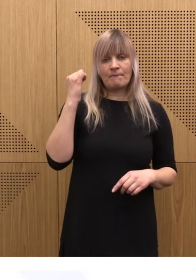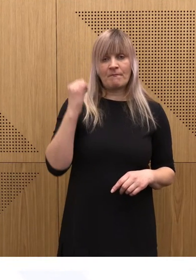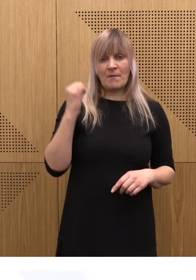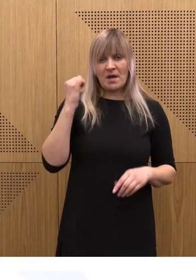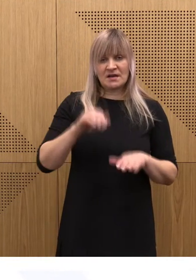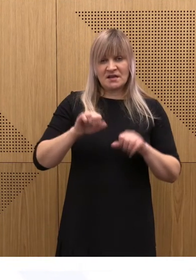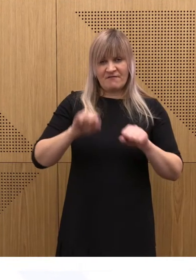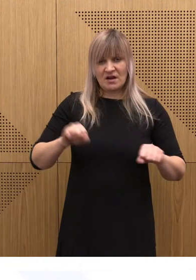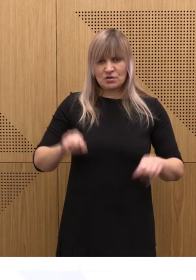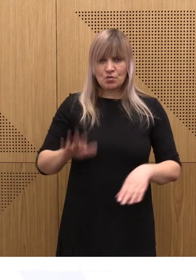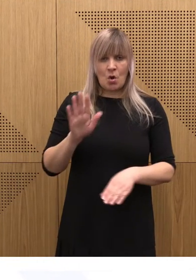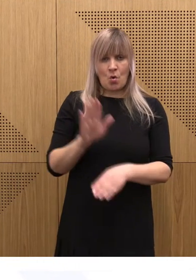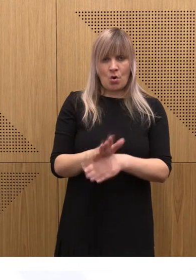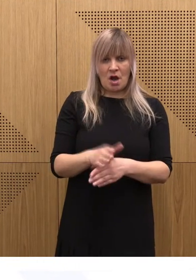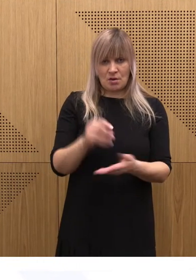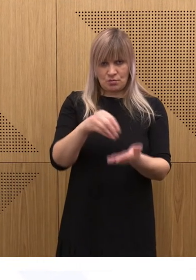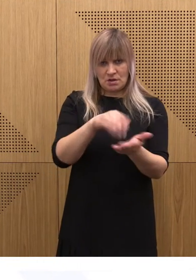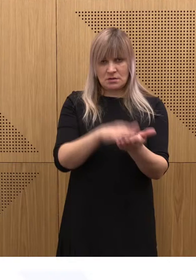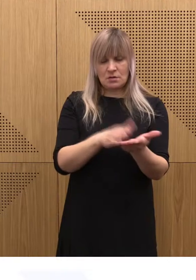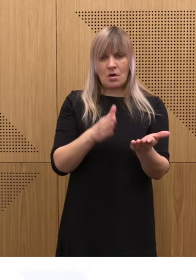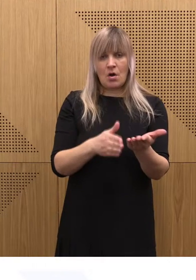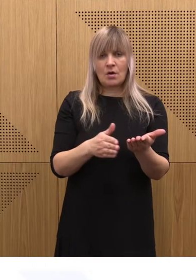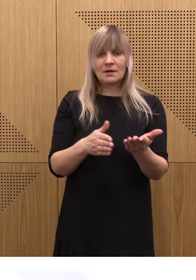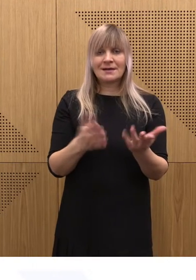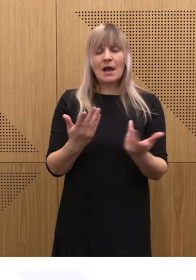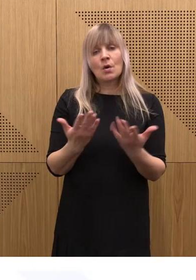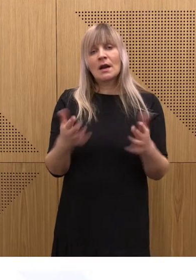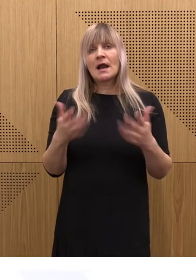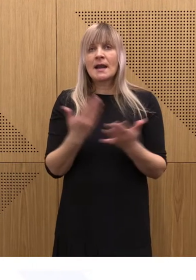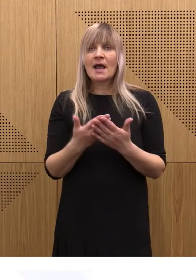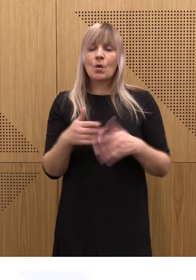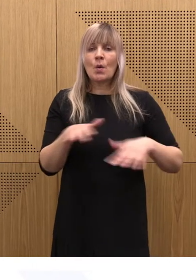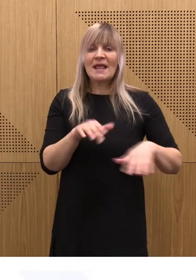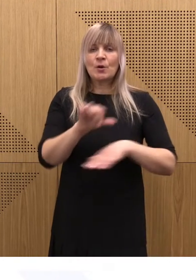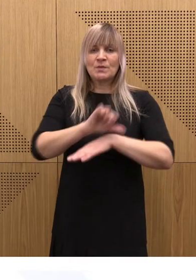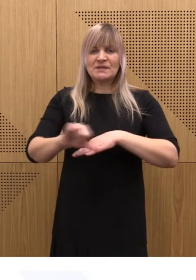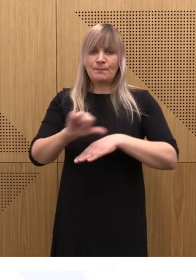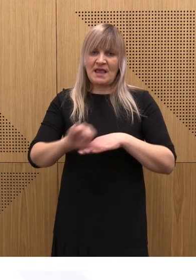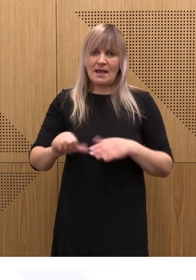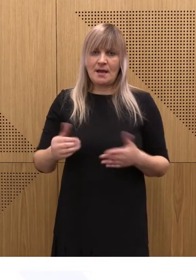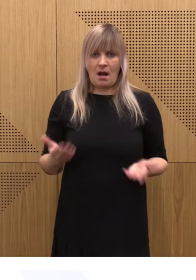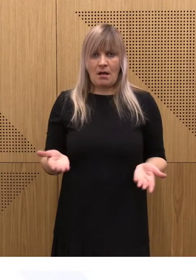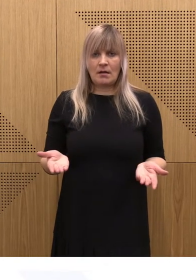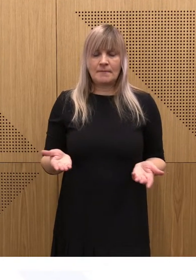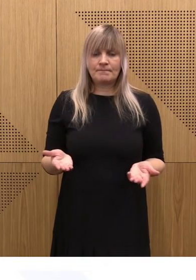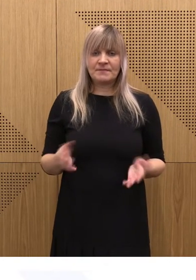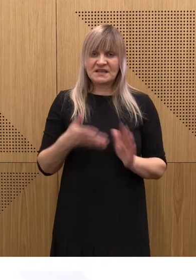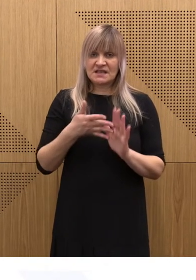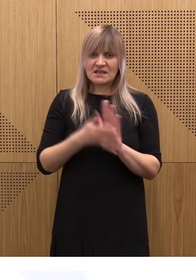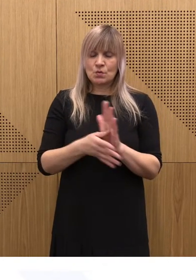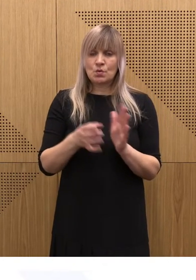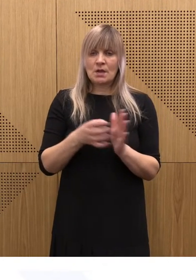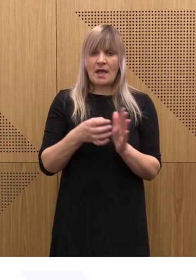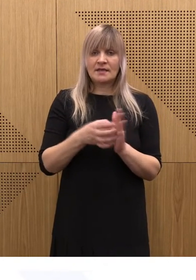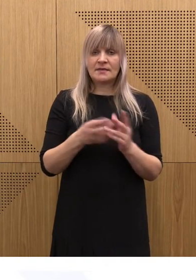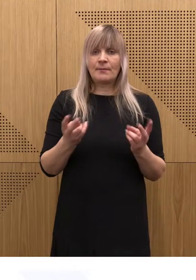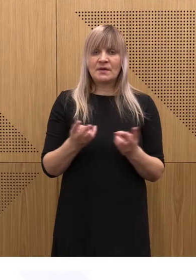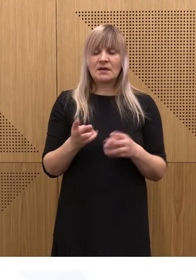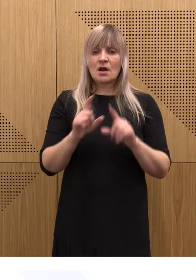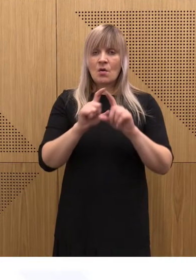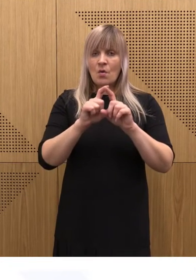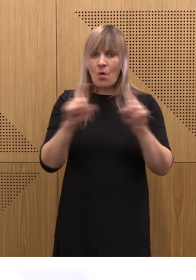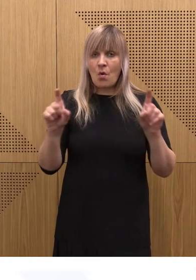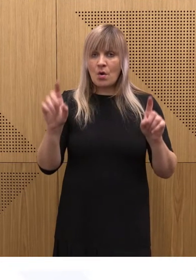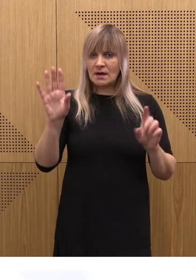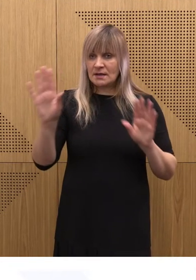korralduses, noh, võib öelda liikumispiiranguna lausa. Ja see tähendab siis seda, et